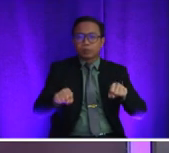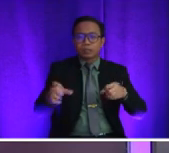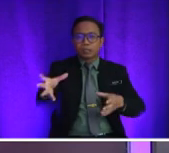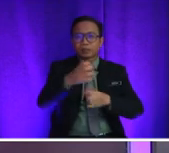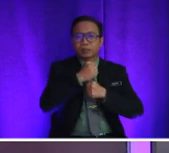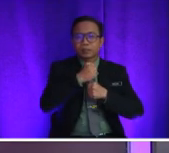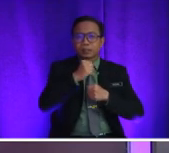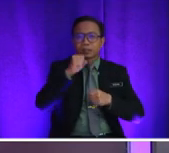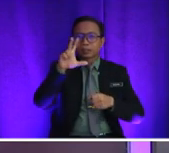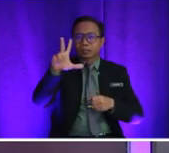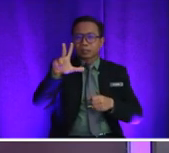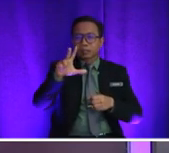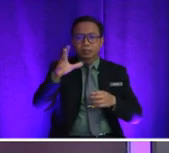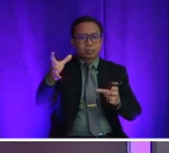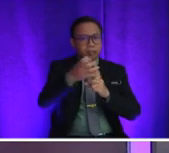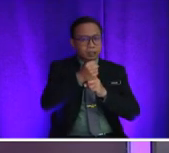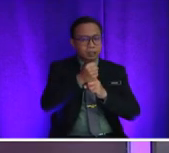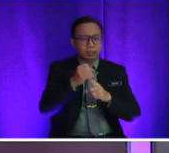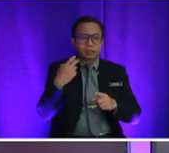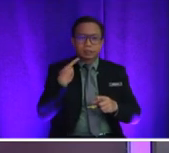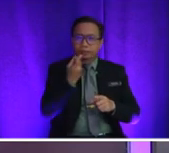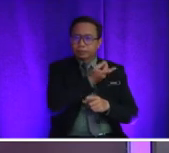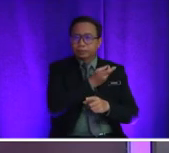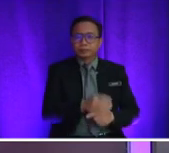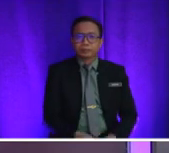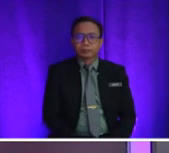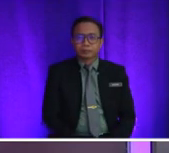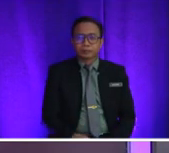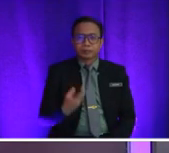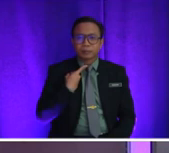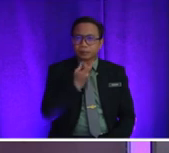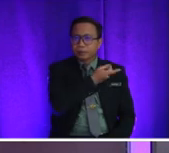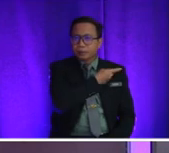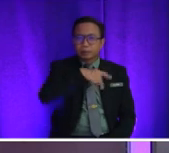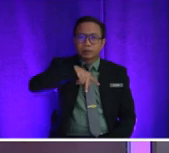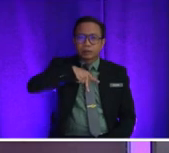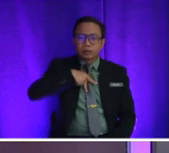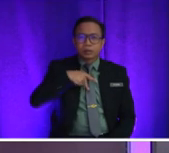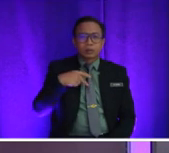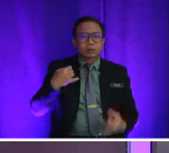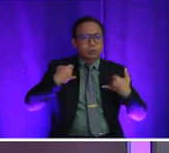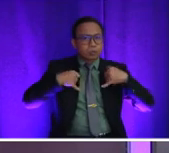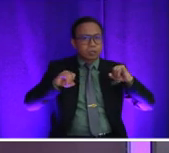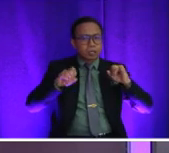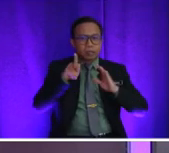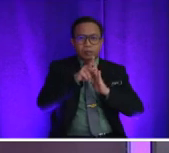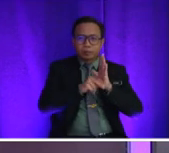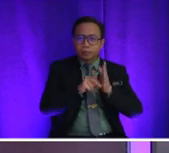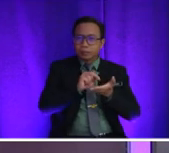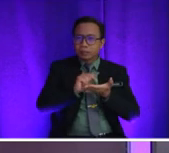target gitu boleh mencapai sasaran ketika tidak Nanti kita punya peniagaan atau